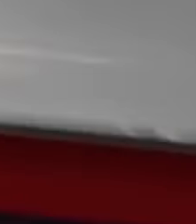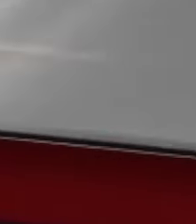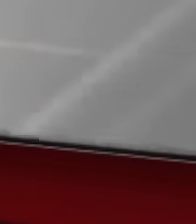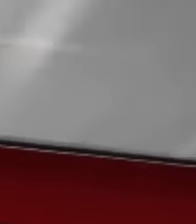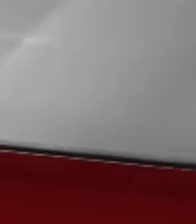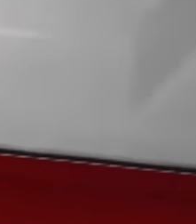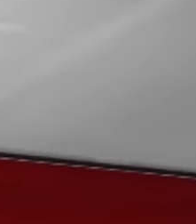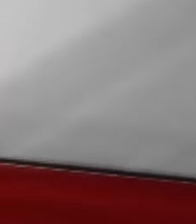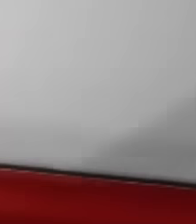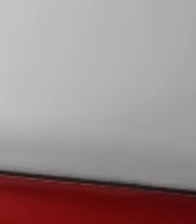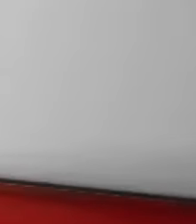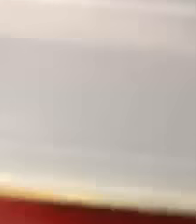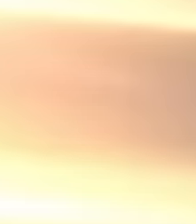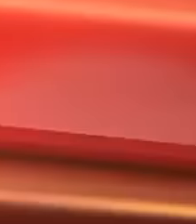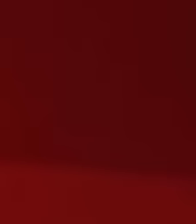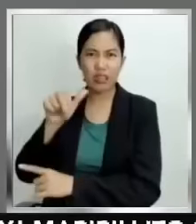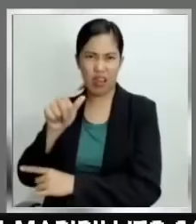pagkita.